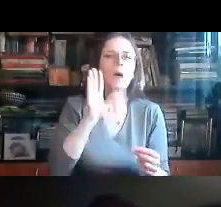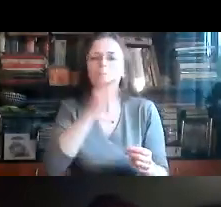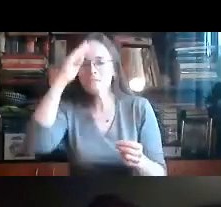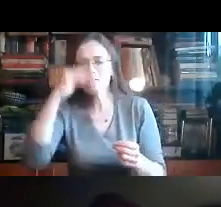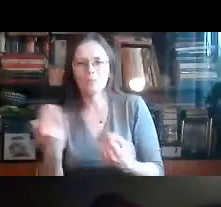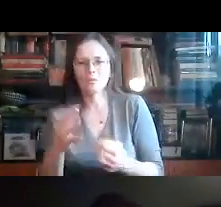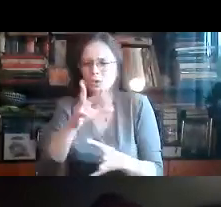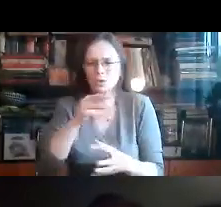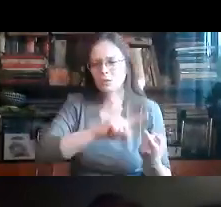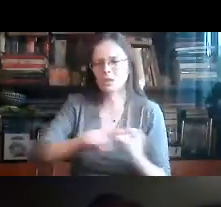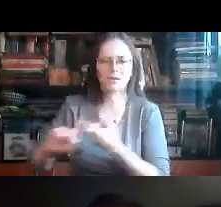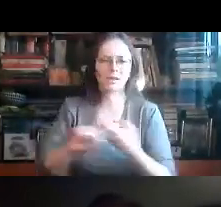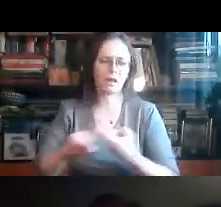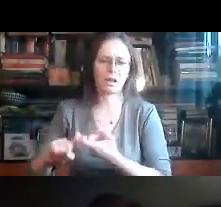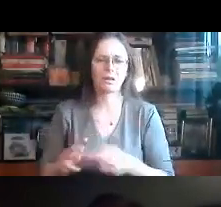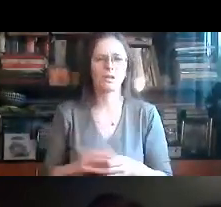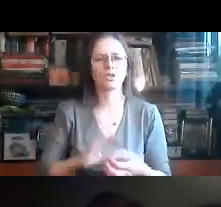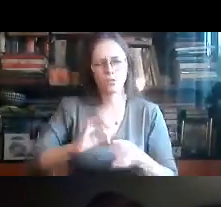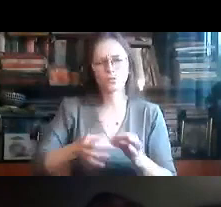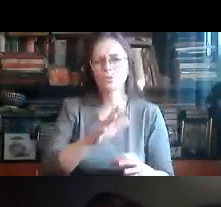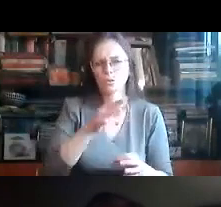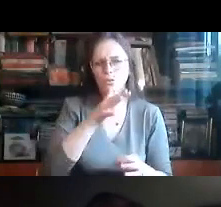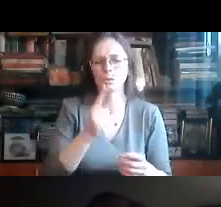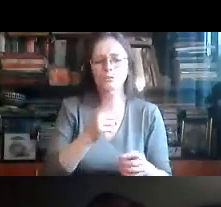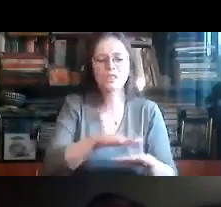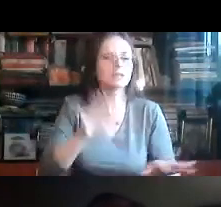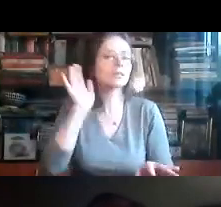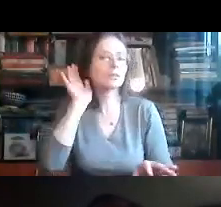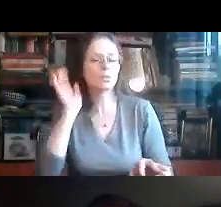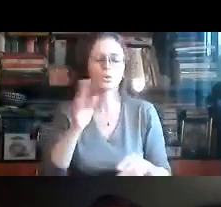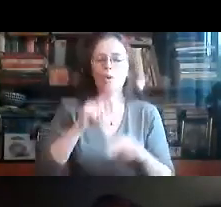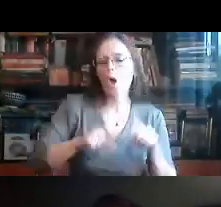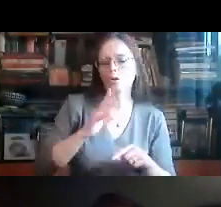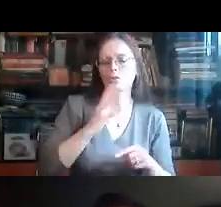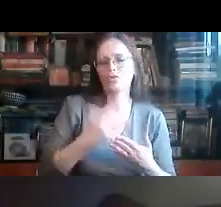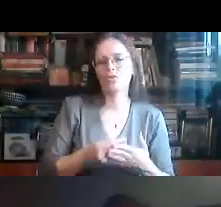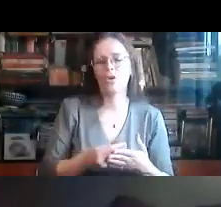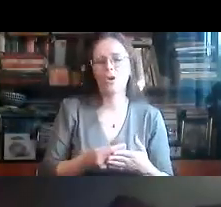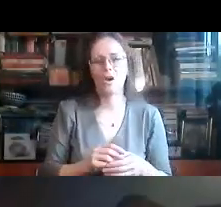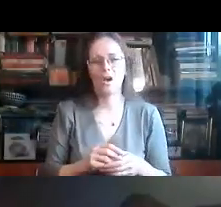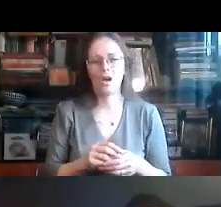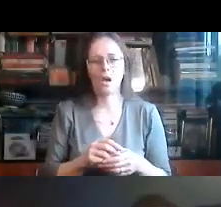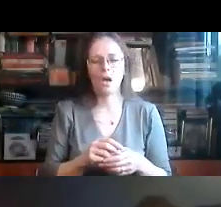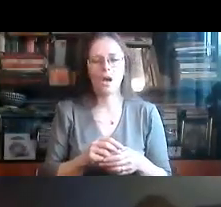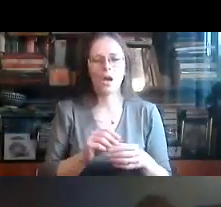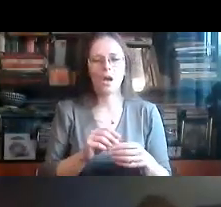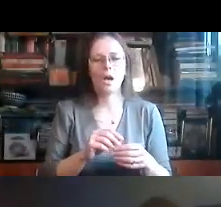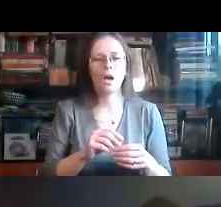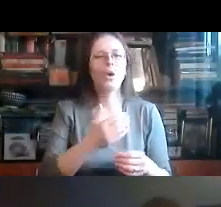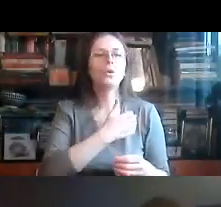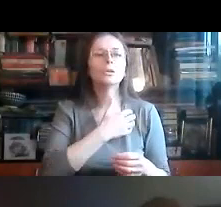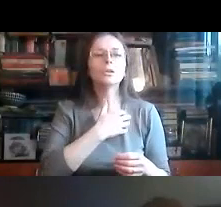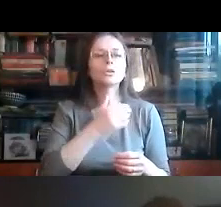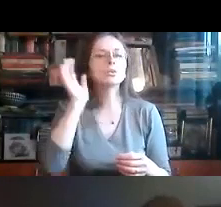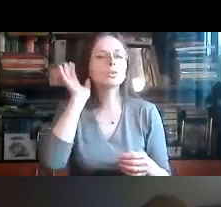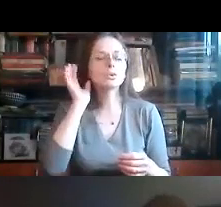да, аудитория, не то что аудитория, а участники спектакля специфические, но я еще хотела